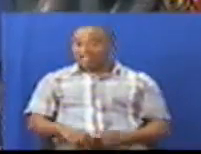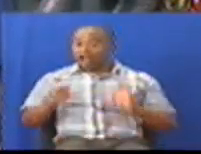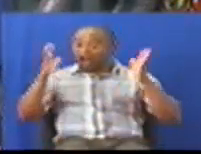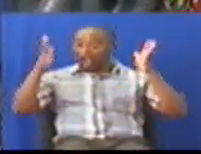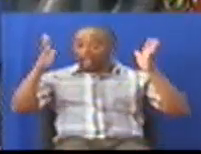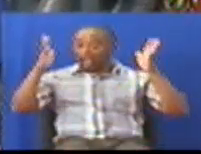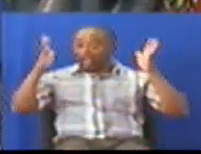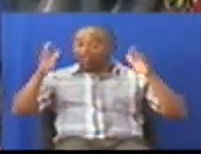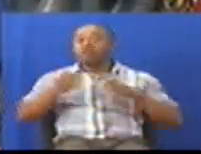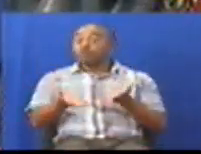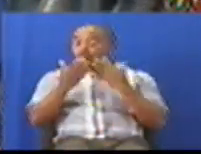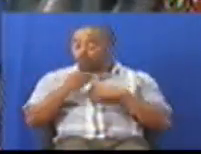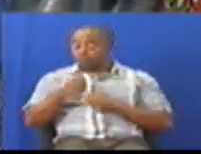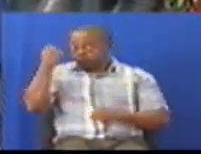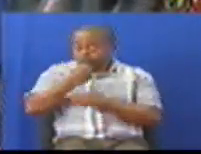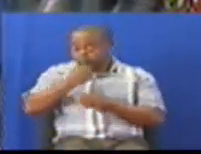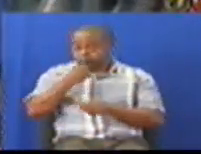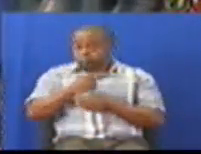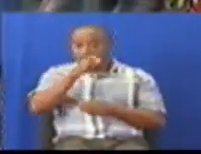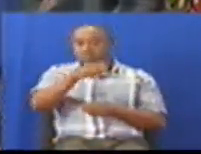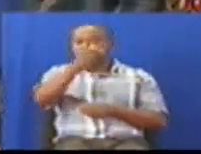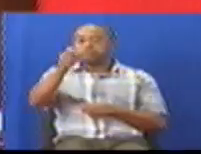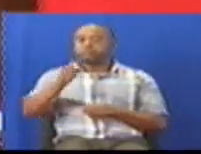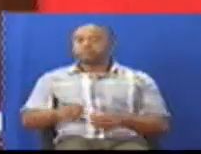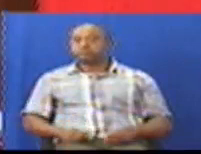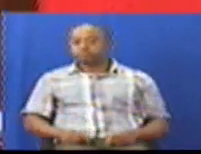ili uweze kuwatumikia Watanzania.